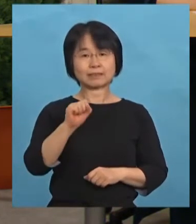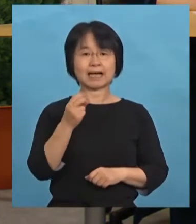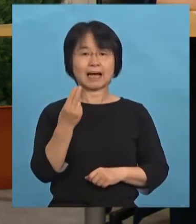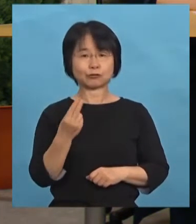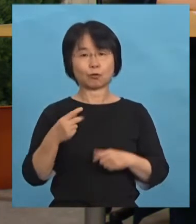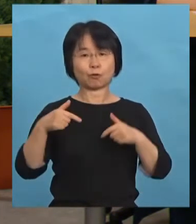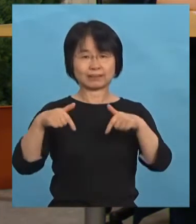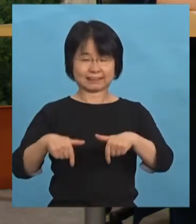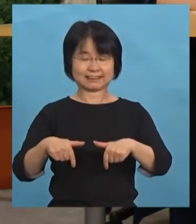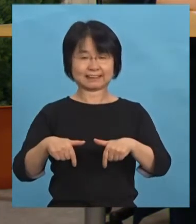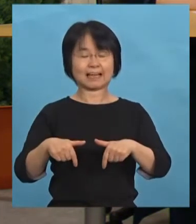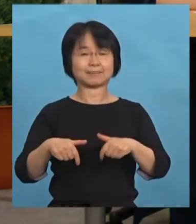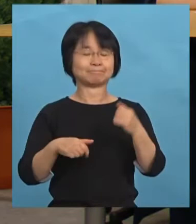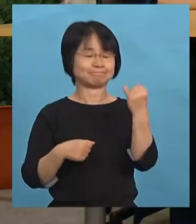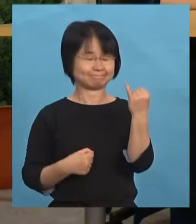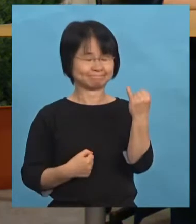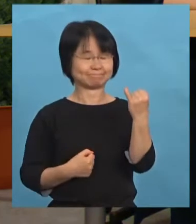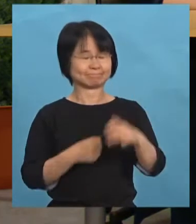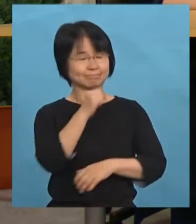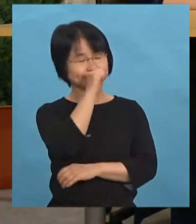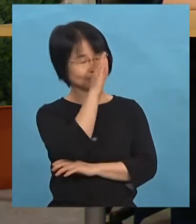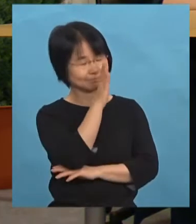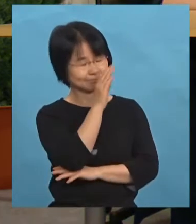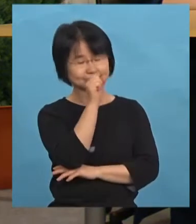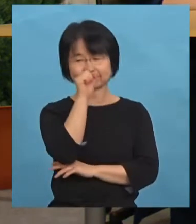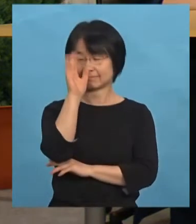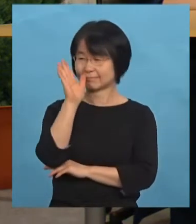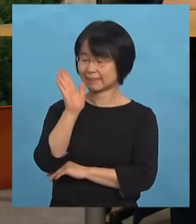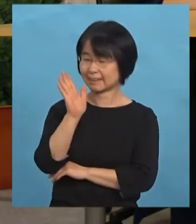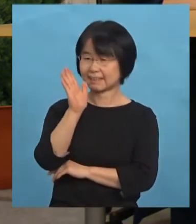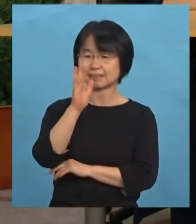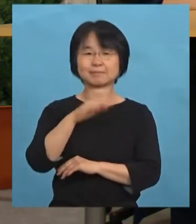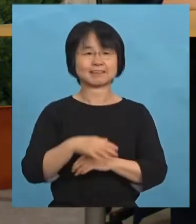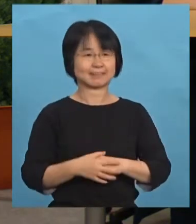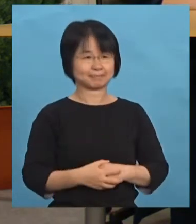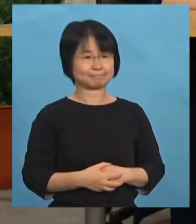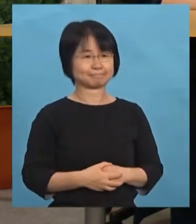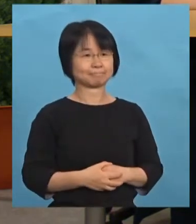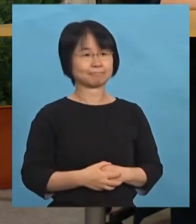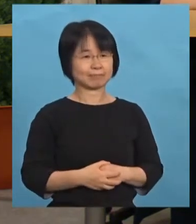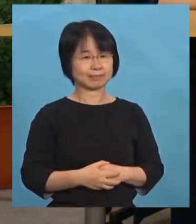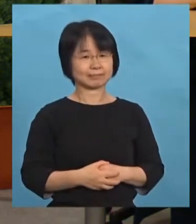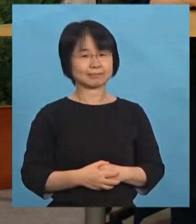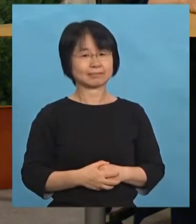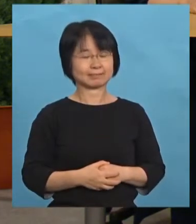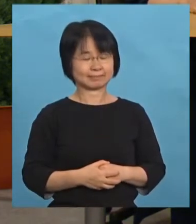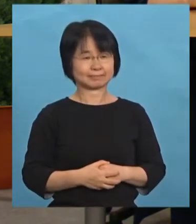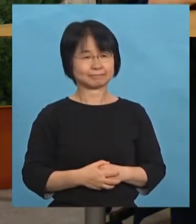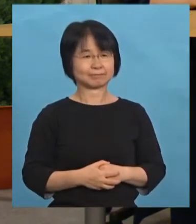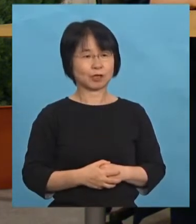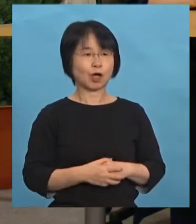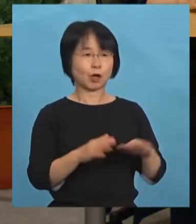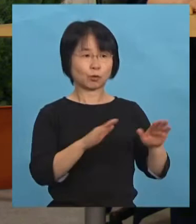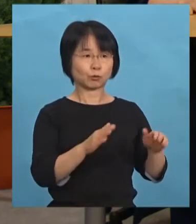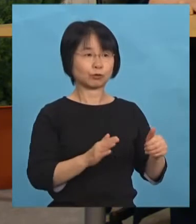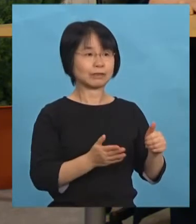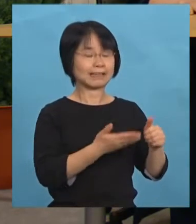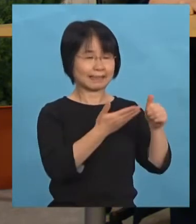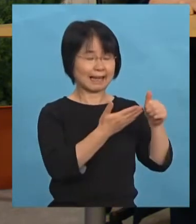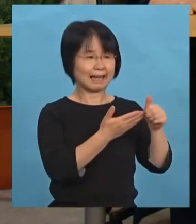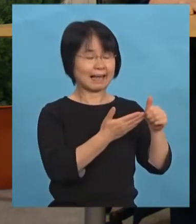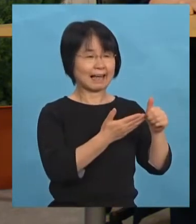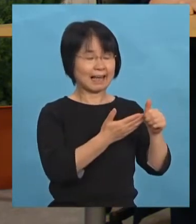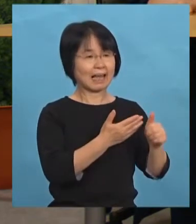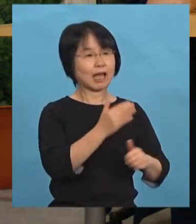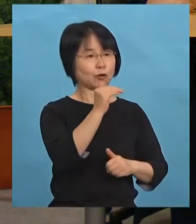ュについてお話をお伺いします。よろしくお願いします。 よろしくお願いします。 さて早速なんですが、子育てコンシェルジュ